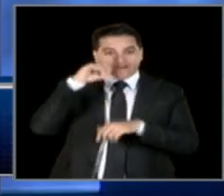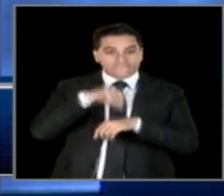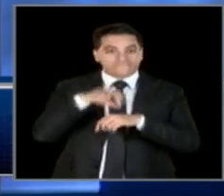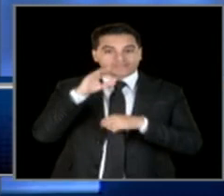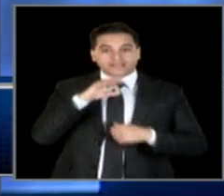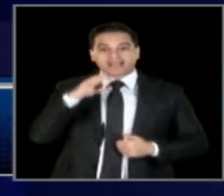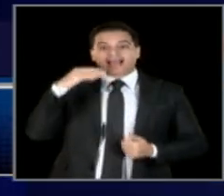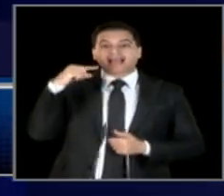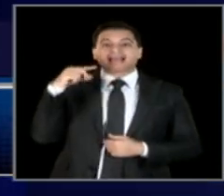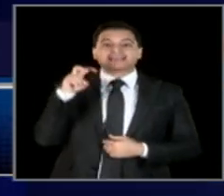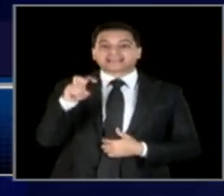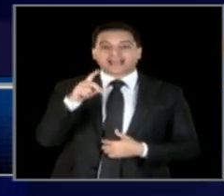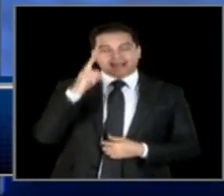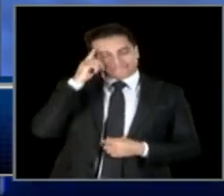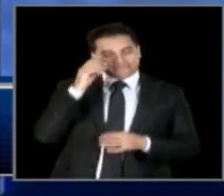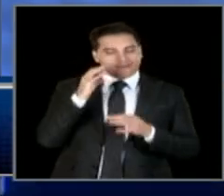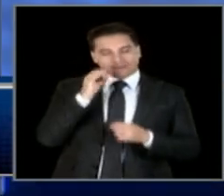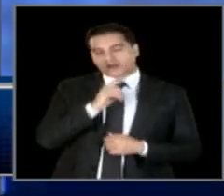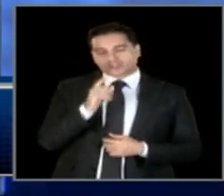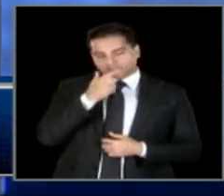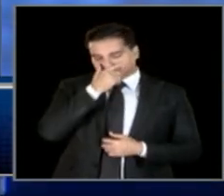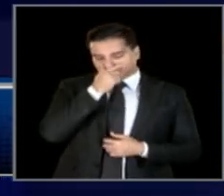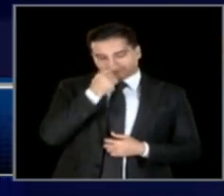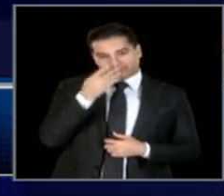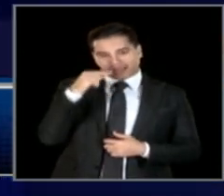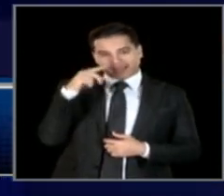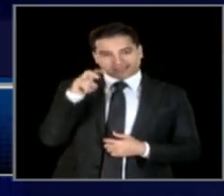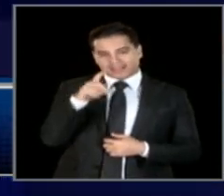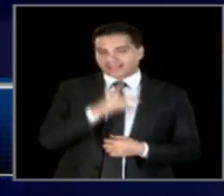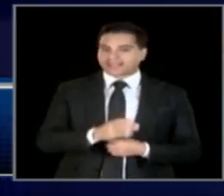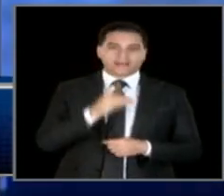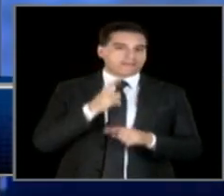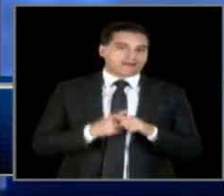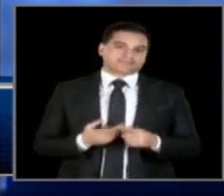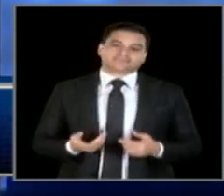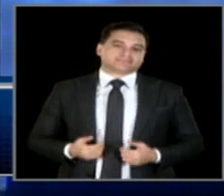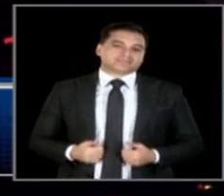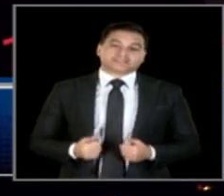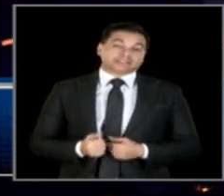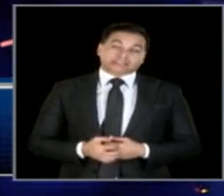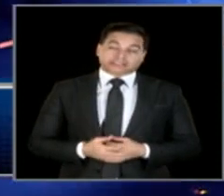جدة؟ ما فكرتش. جدة، إجابة خاطئة.